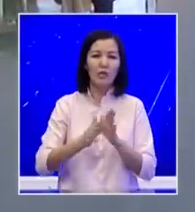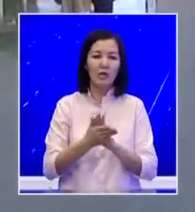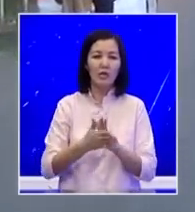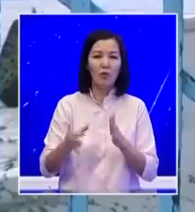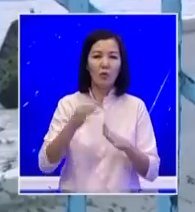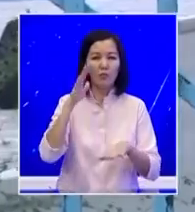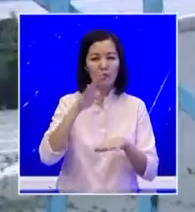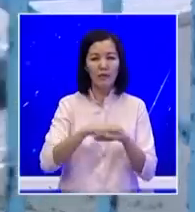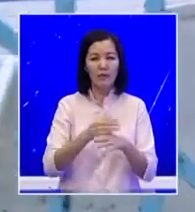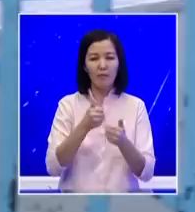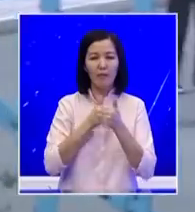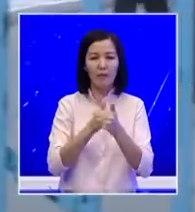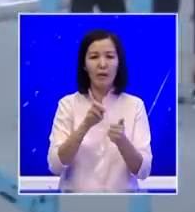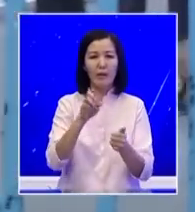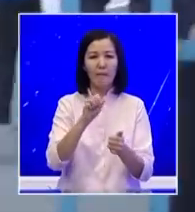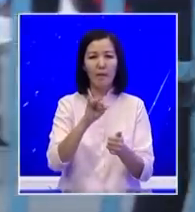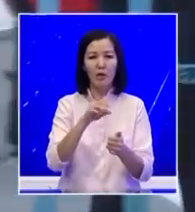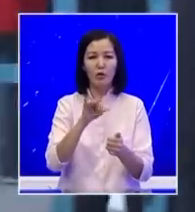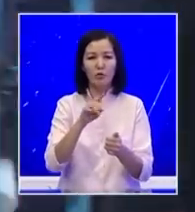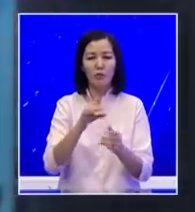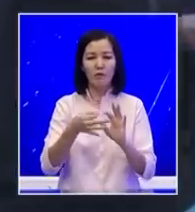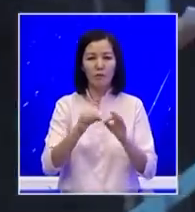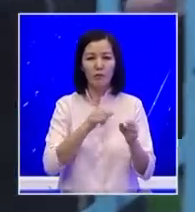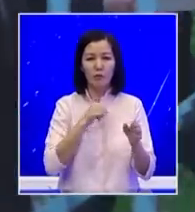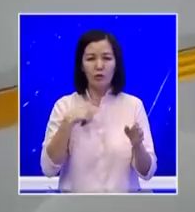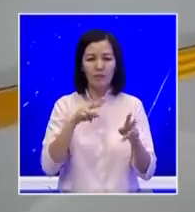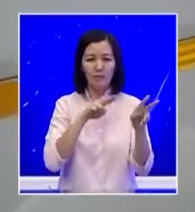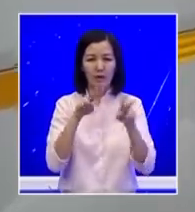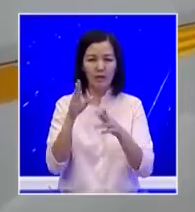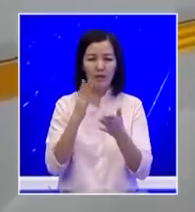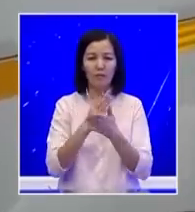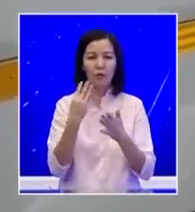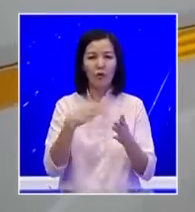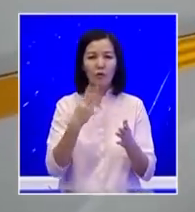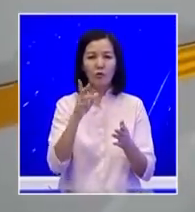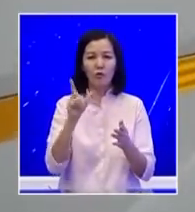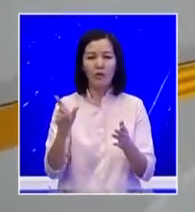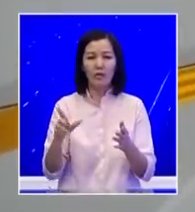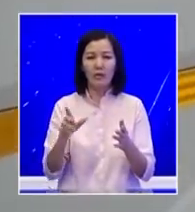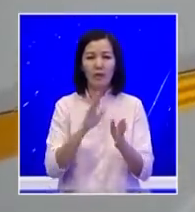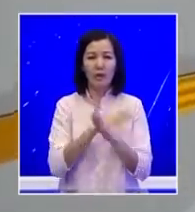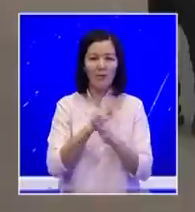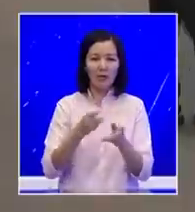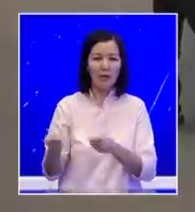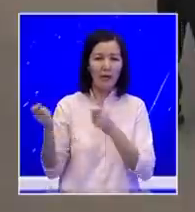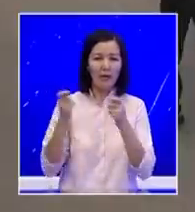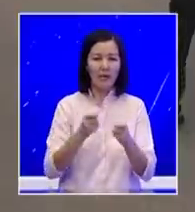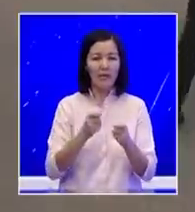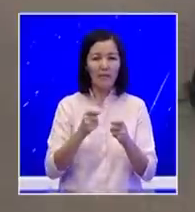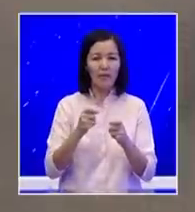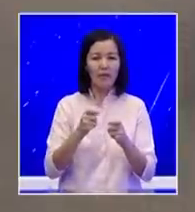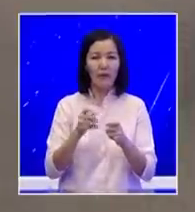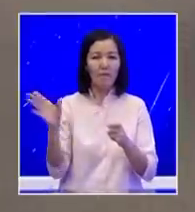облыс әкімінің орынбасары Батыржан Байжұмановтың тікелей бақылауына алынды. Келген 34 адам Қапшағайға тұрақтандырылды. Оларды